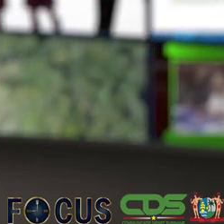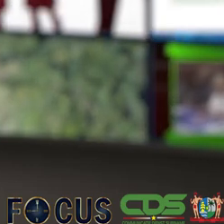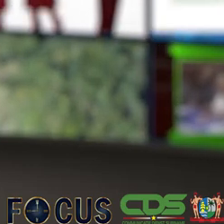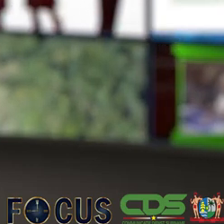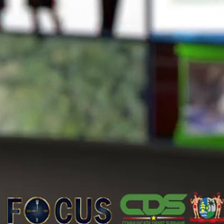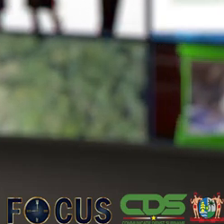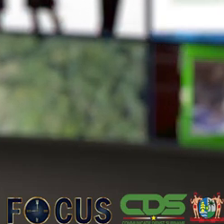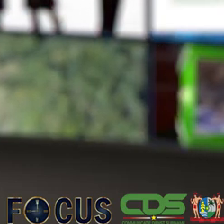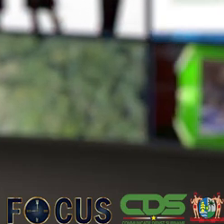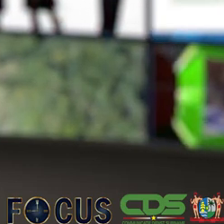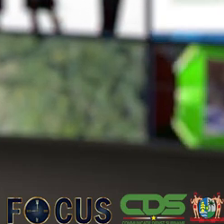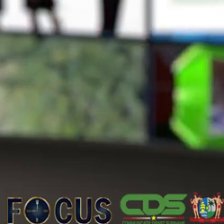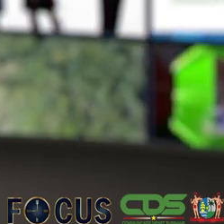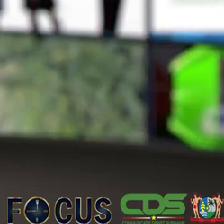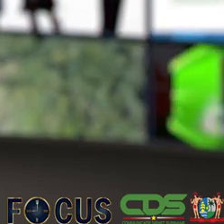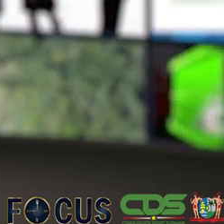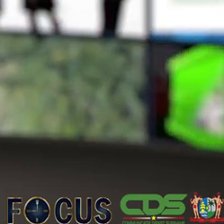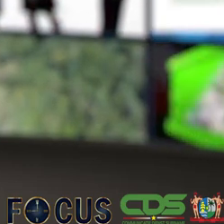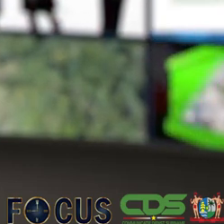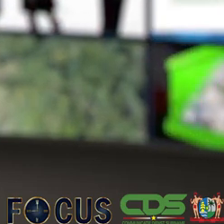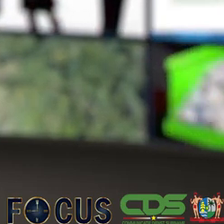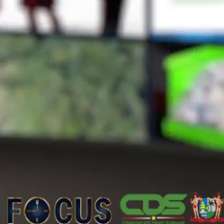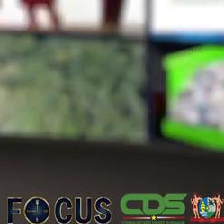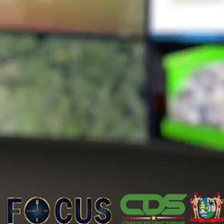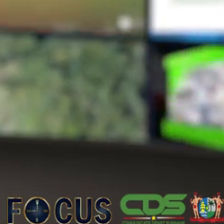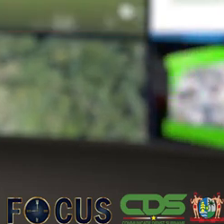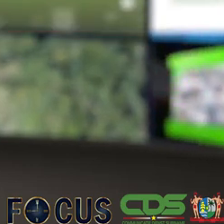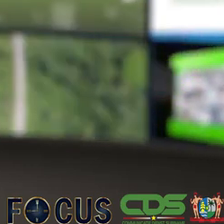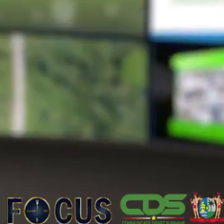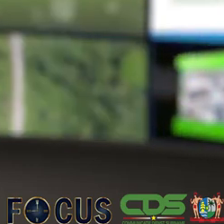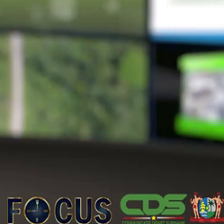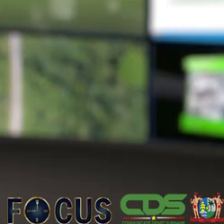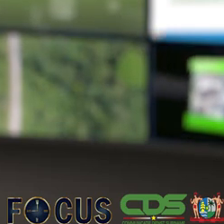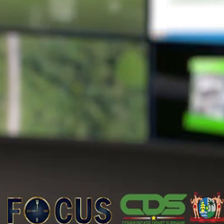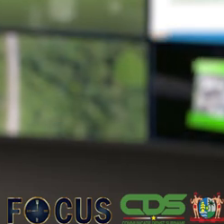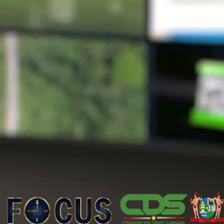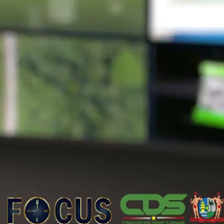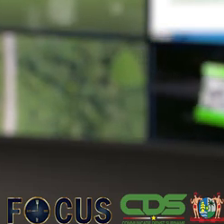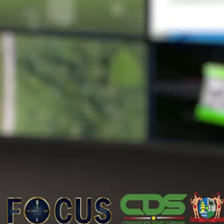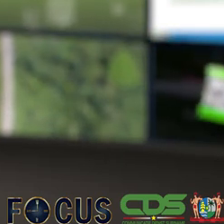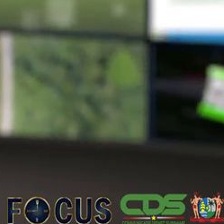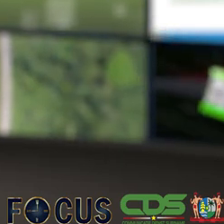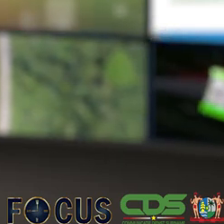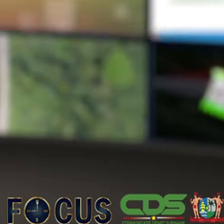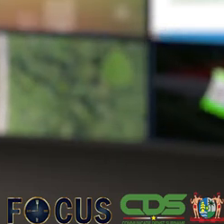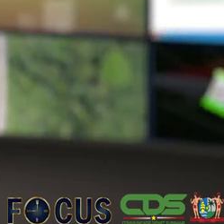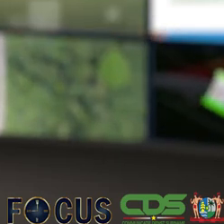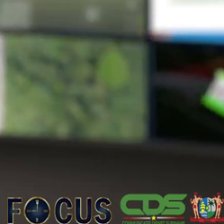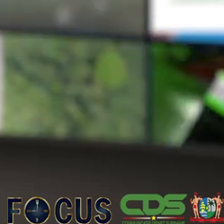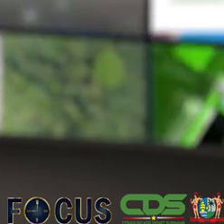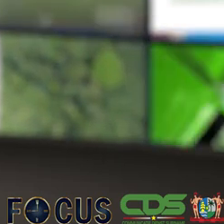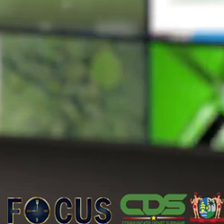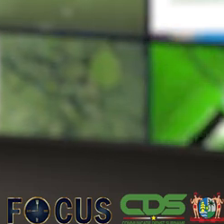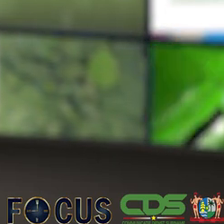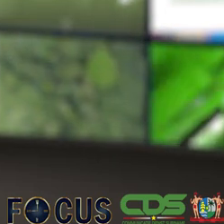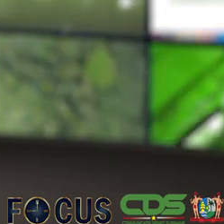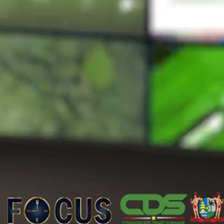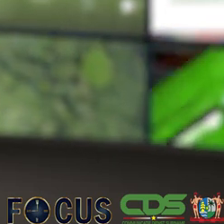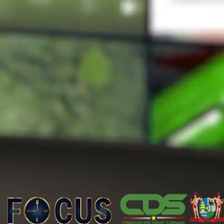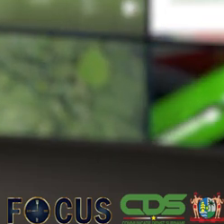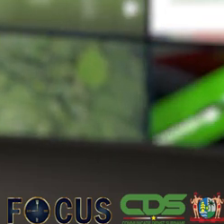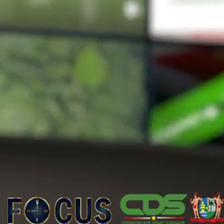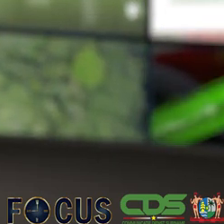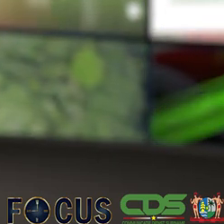worden. Waar nodig zal de procureur-generaal worden ingeschakeld. Dit in het kader van goed bestuur. U hoort